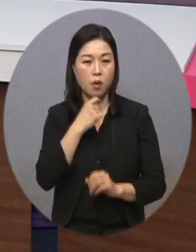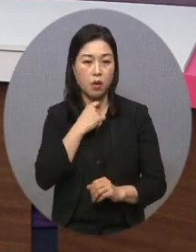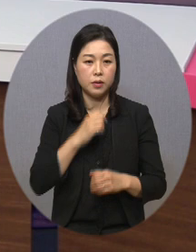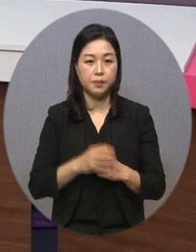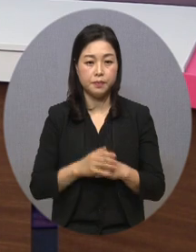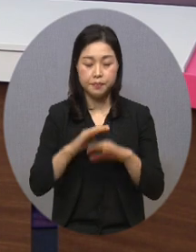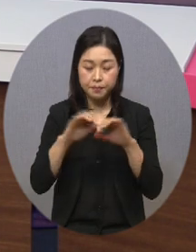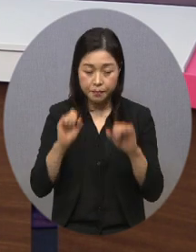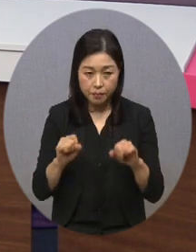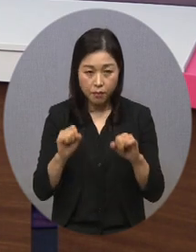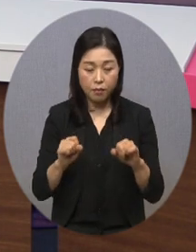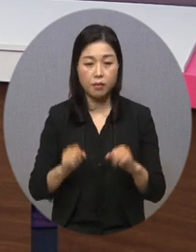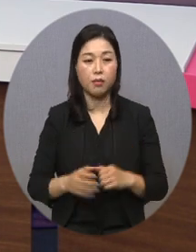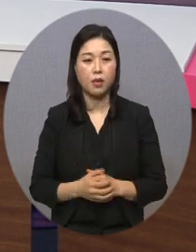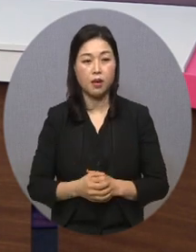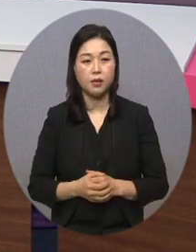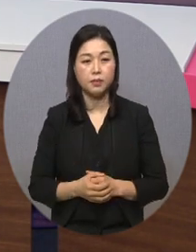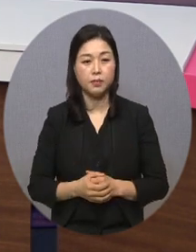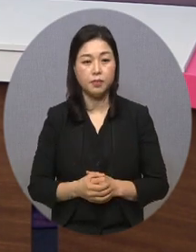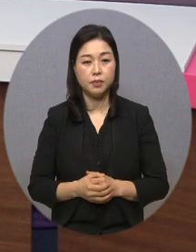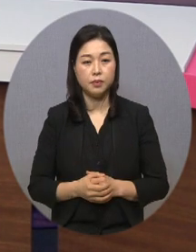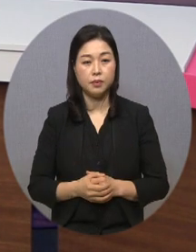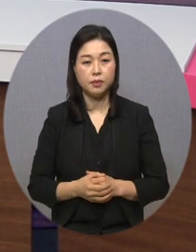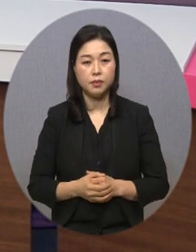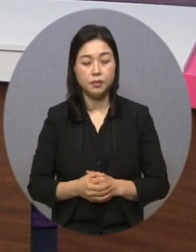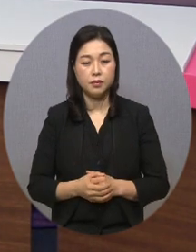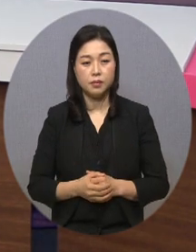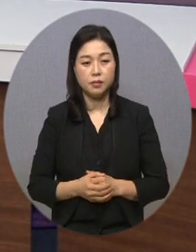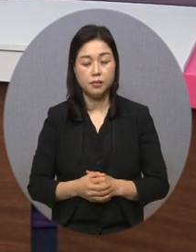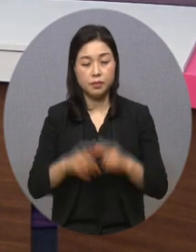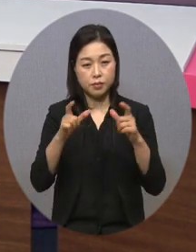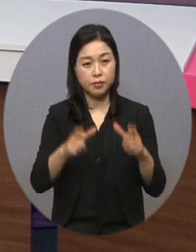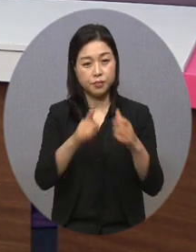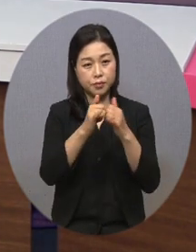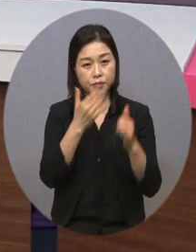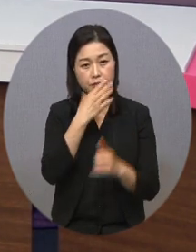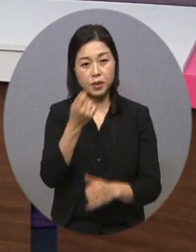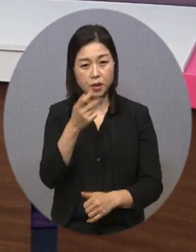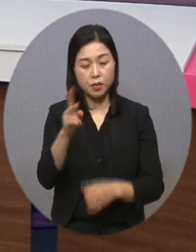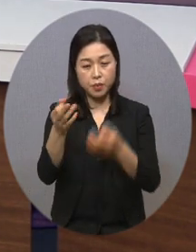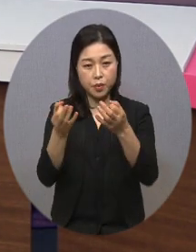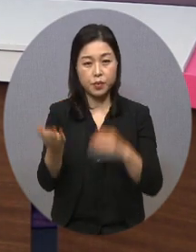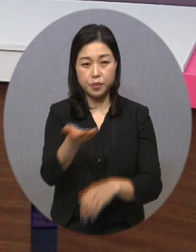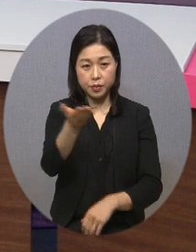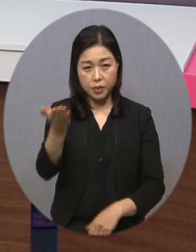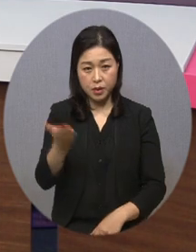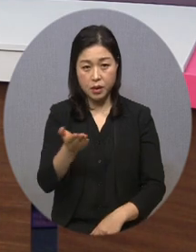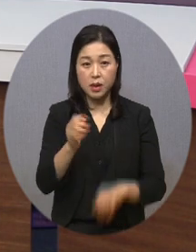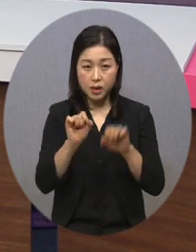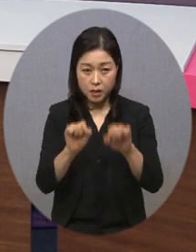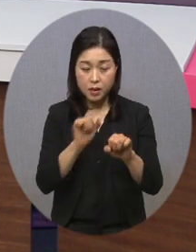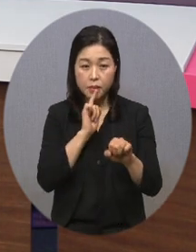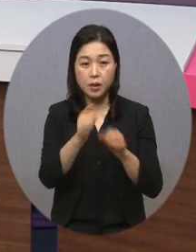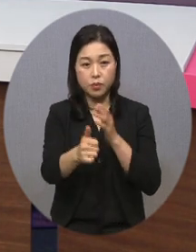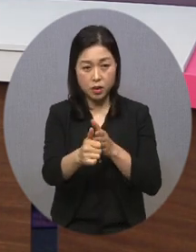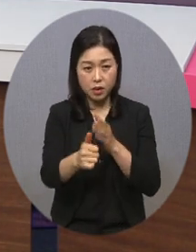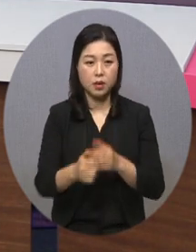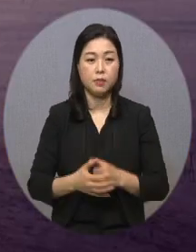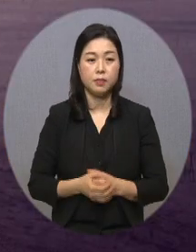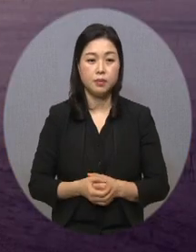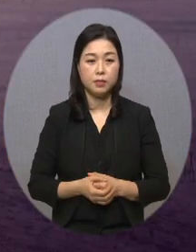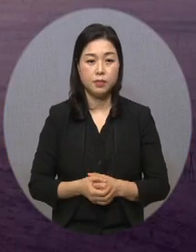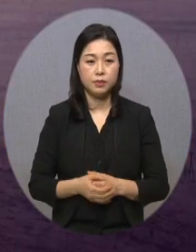의원님 안녕하세요. 네, 안녕하십니까. 네, 안녕하십니까. 네. 먼저 도민과 복지TV 시청자 여러분께 인사 네. 말씀 부탁드립니다.